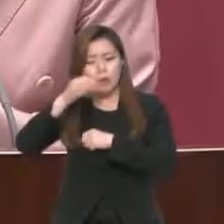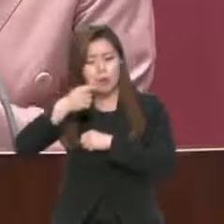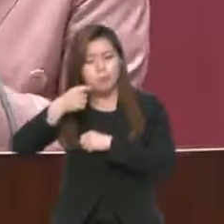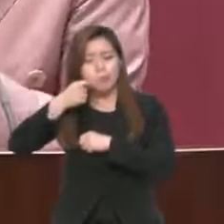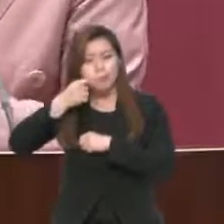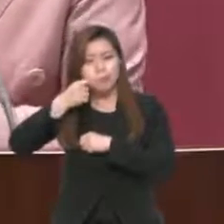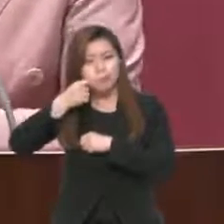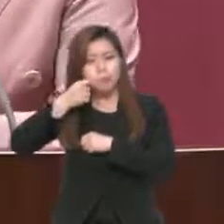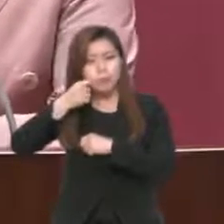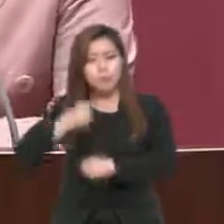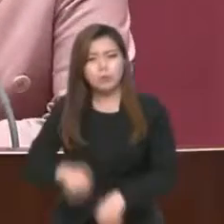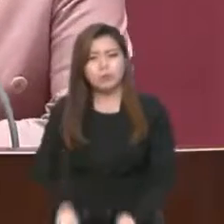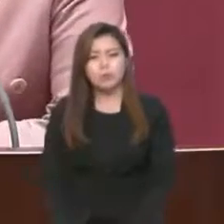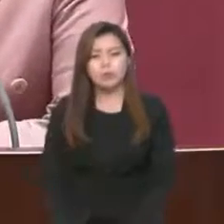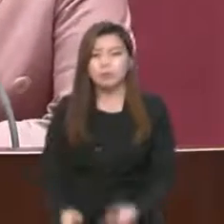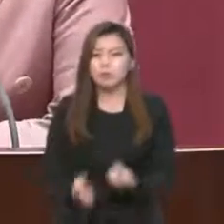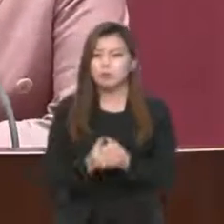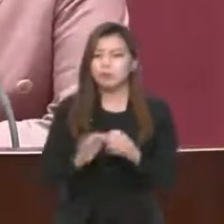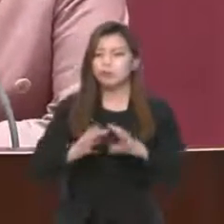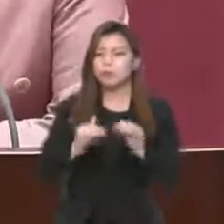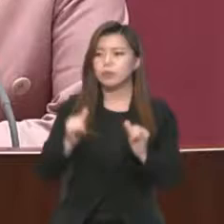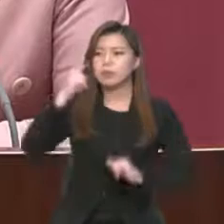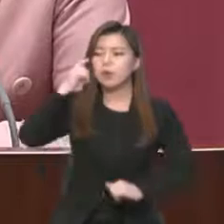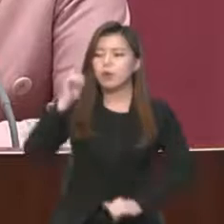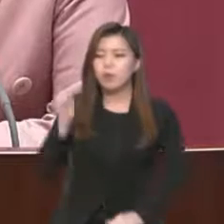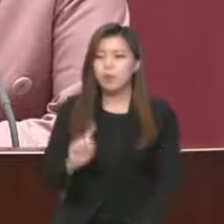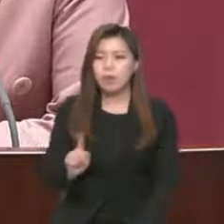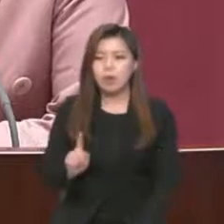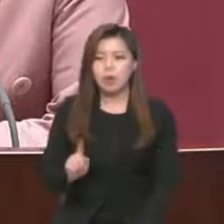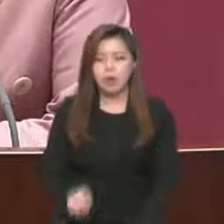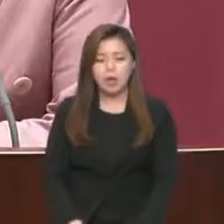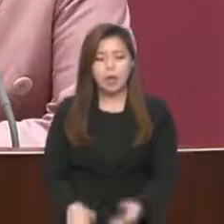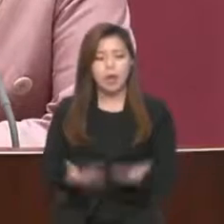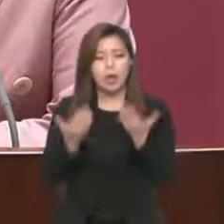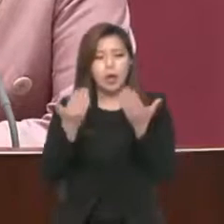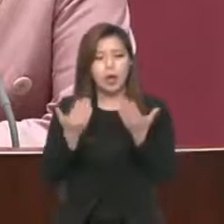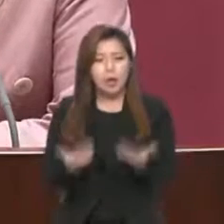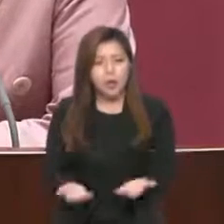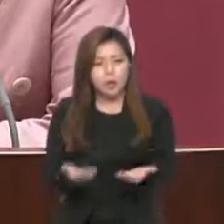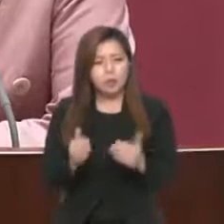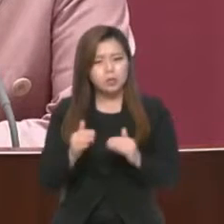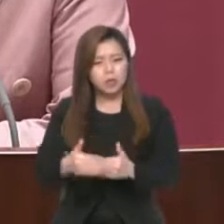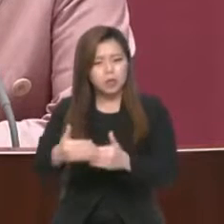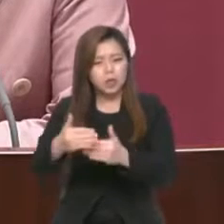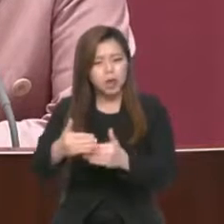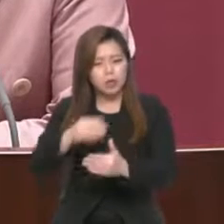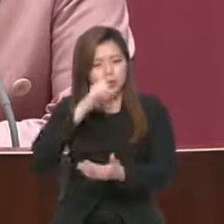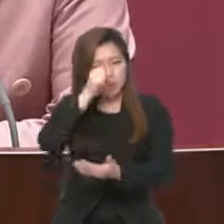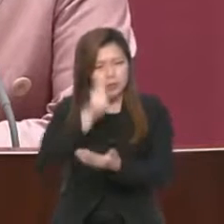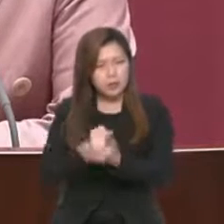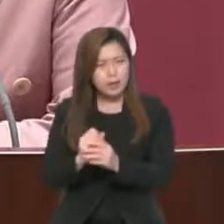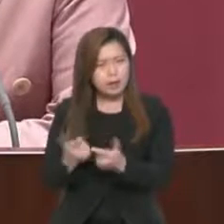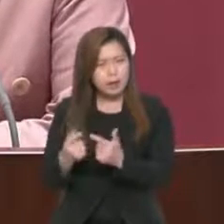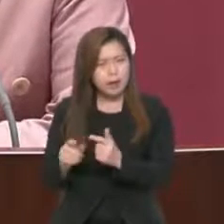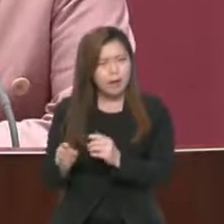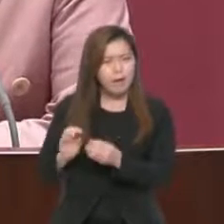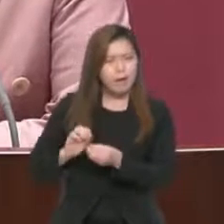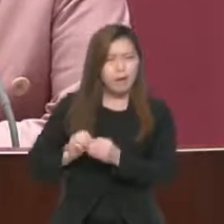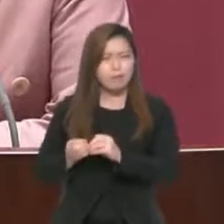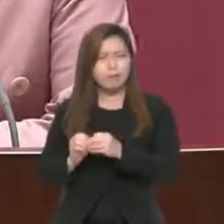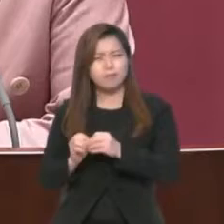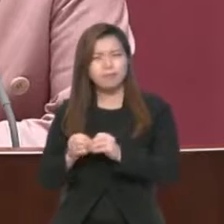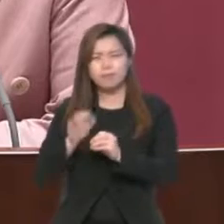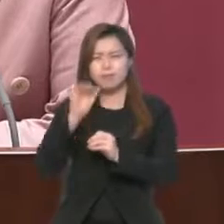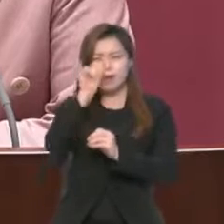일입니다. 그래서 국민들이 어떻게 생각하느냐. 병가 절차가 정상적이지 않다는 것입니다.